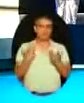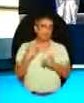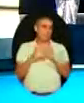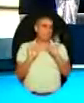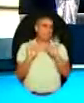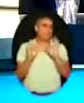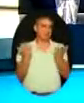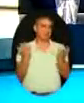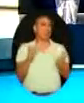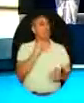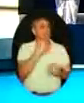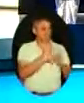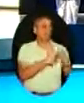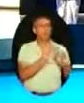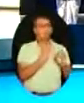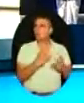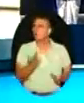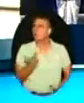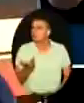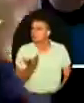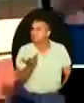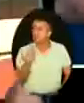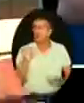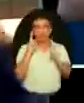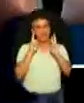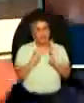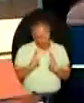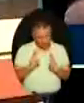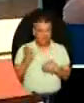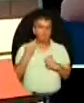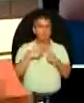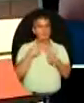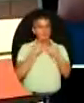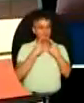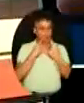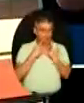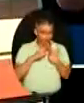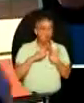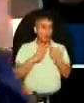תהליך. שכן קידמה תהליך. וברגע שהיה הקפאה והיה מסע ומתן